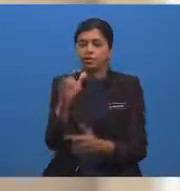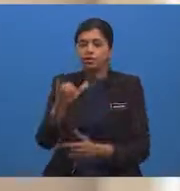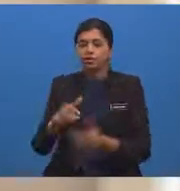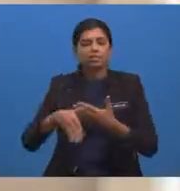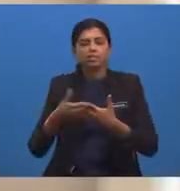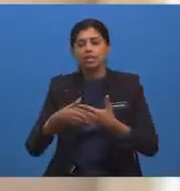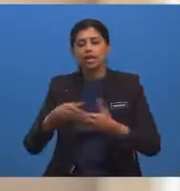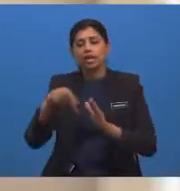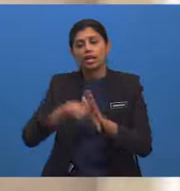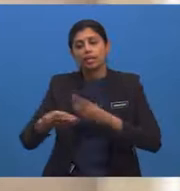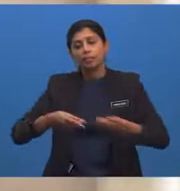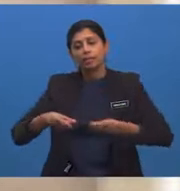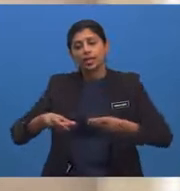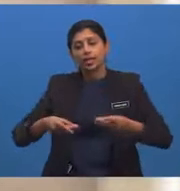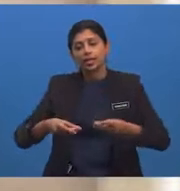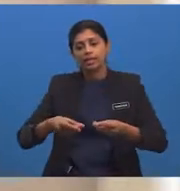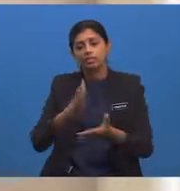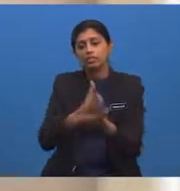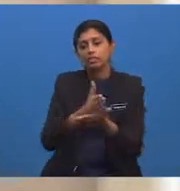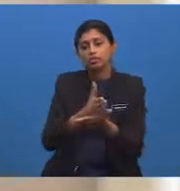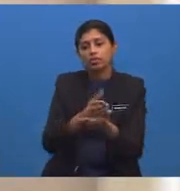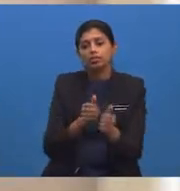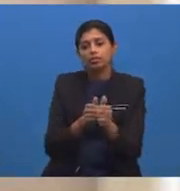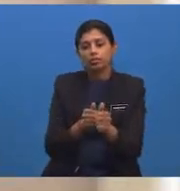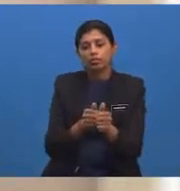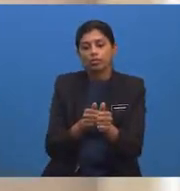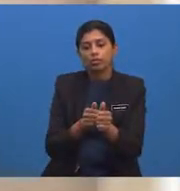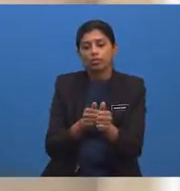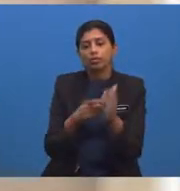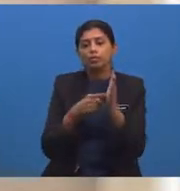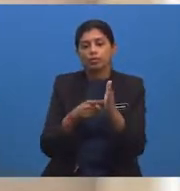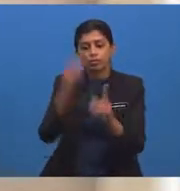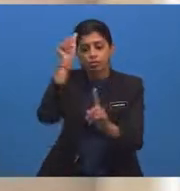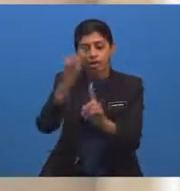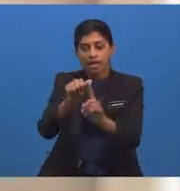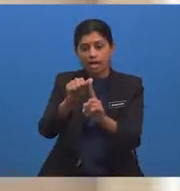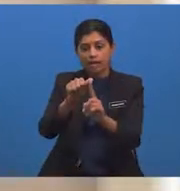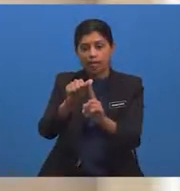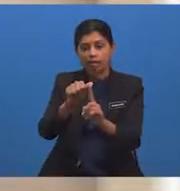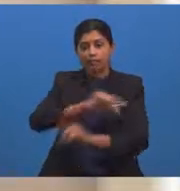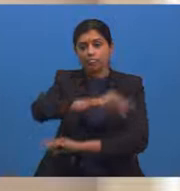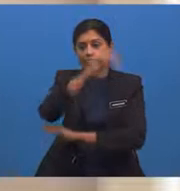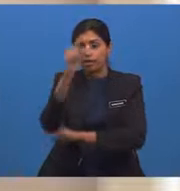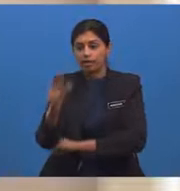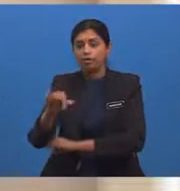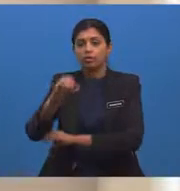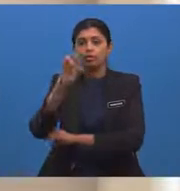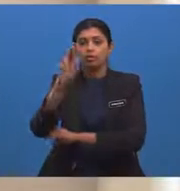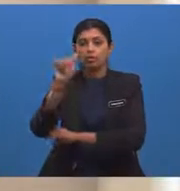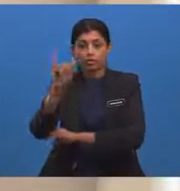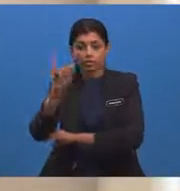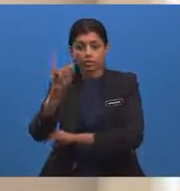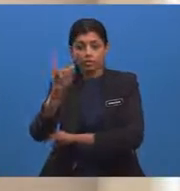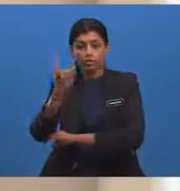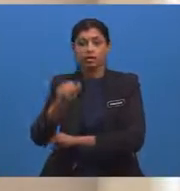pedagang singgah berdasarkan petunjuk arah. Contohnya, seperti Gunung Jerai yang menjadi penanda